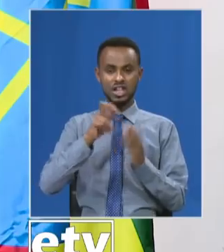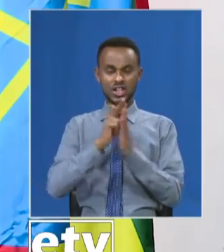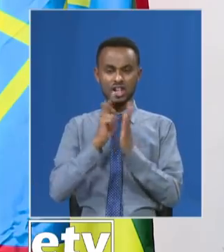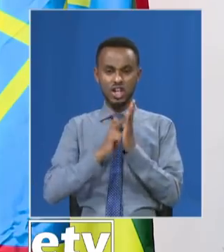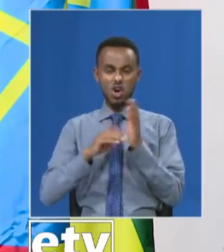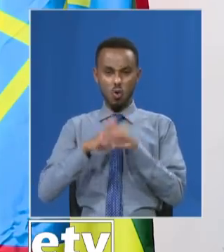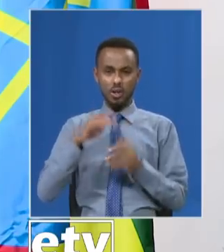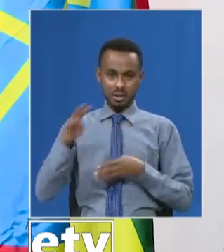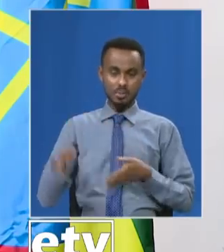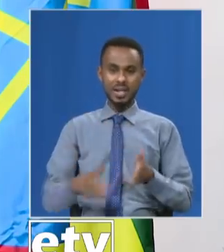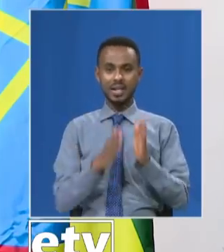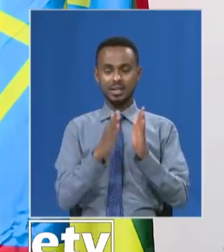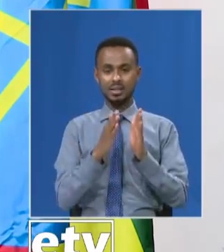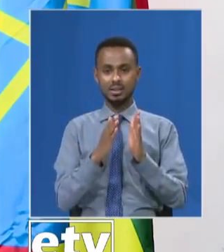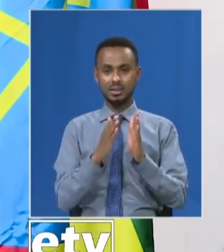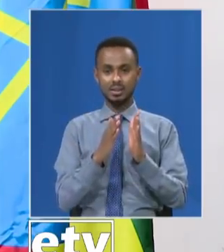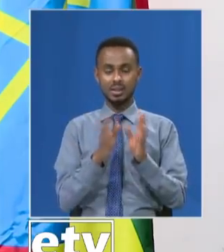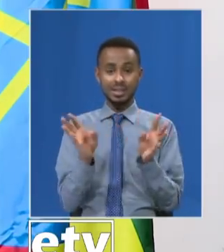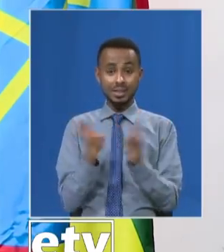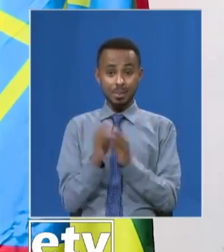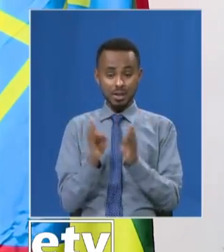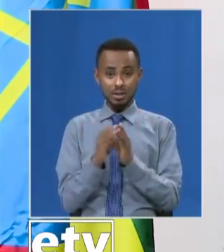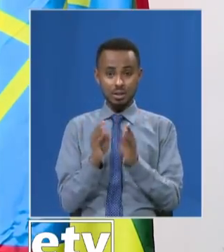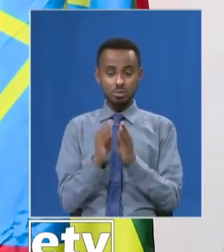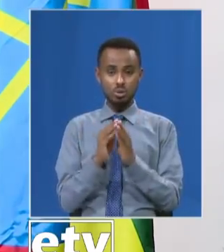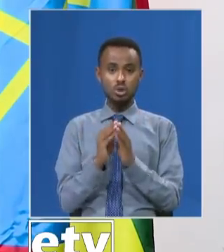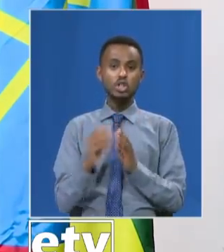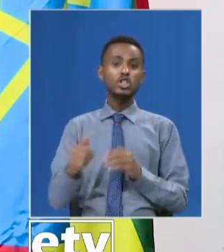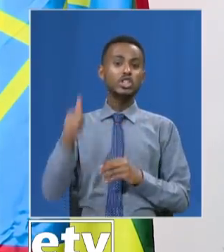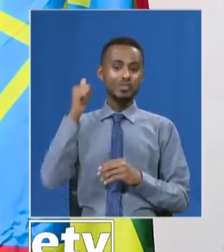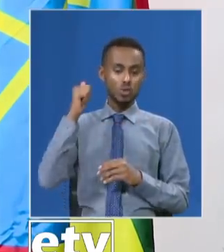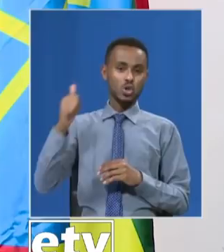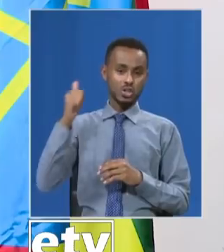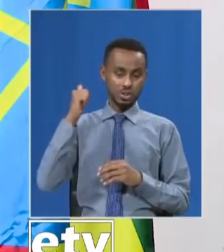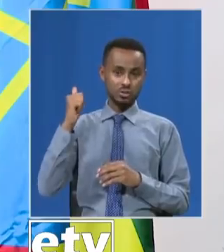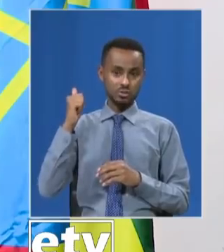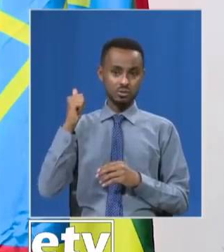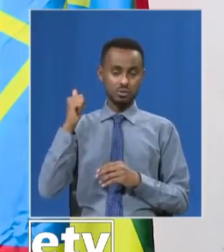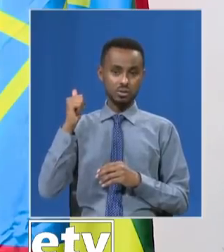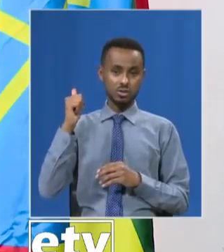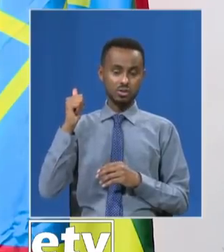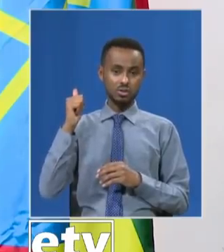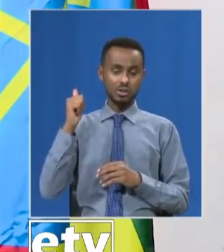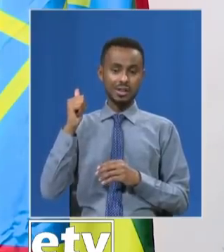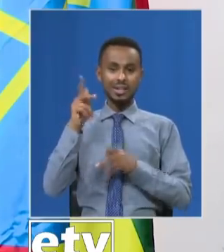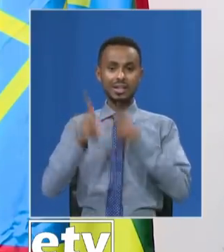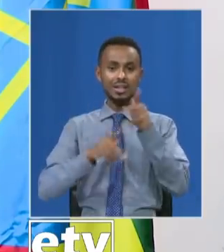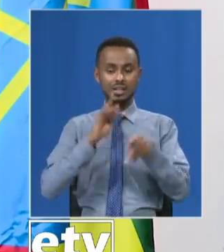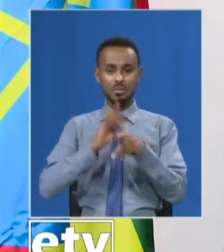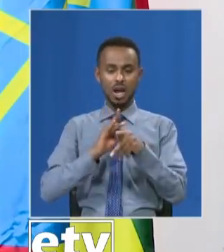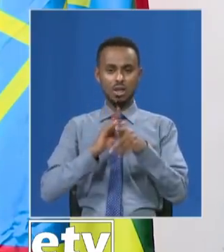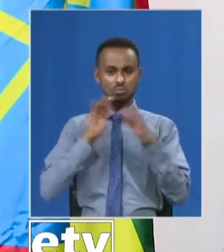በህገወጥ መንገድ የተሰባሰቡ ሽፍቶች ህዝብ ላይ ተኩስ ከፍተው